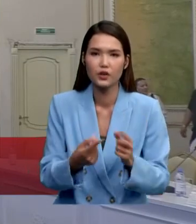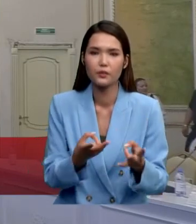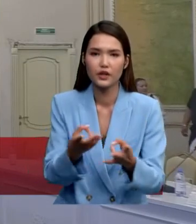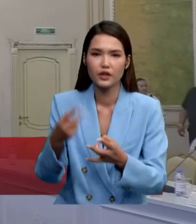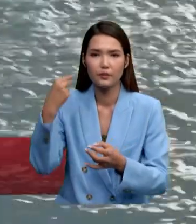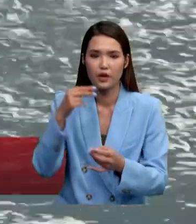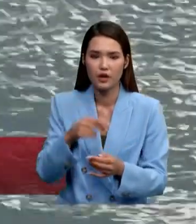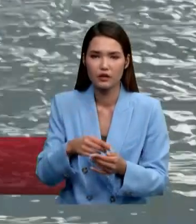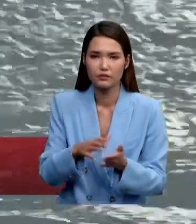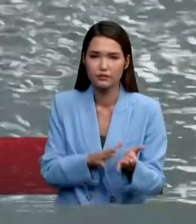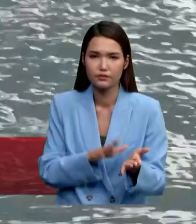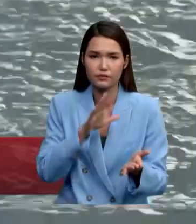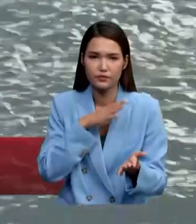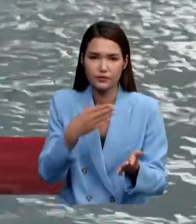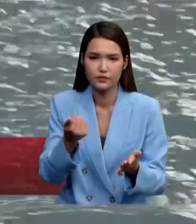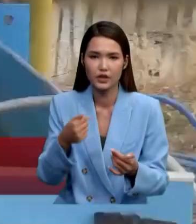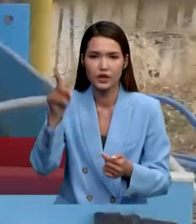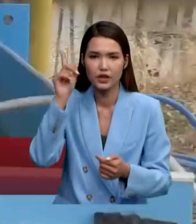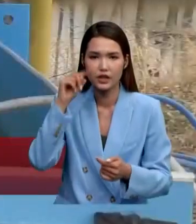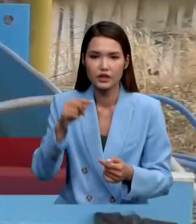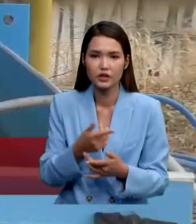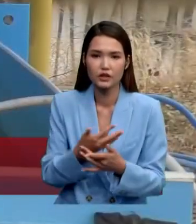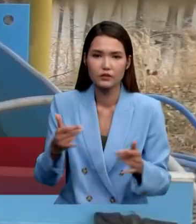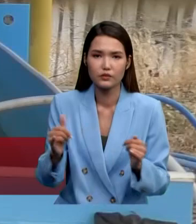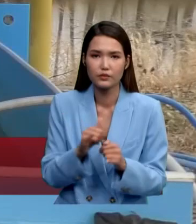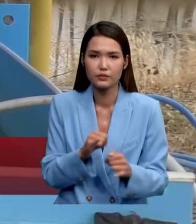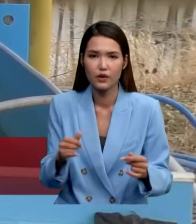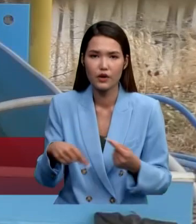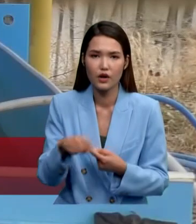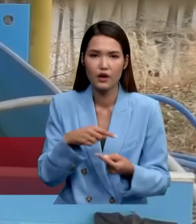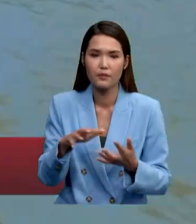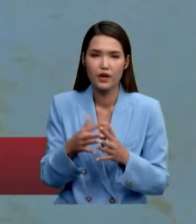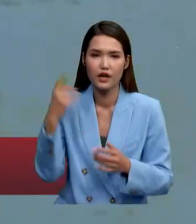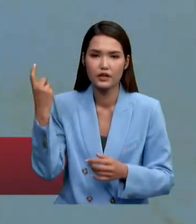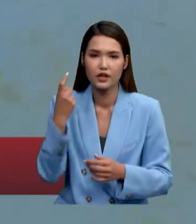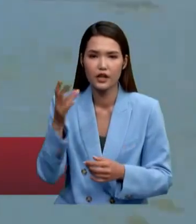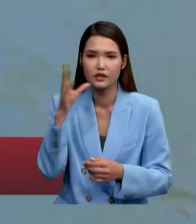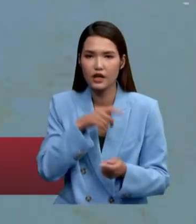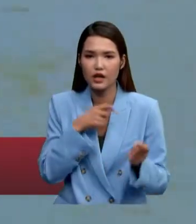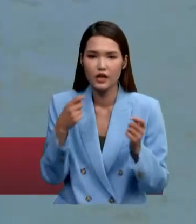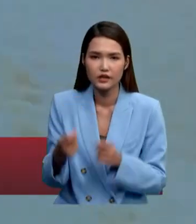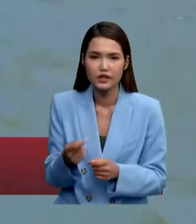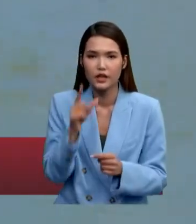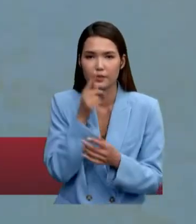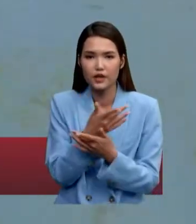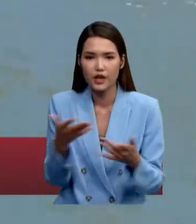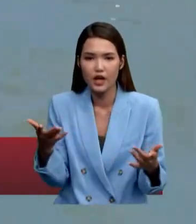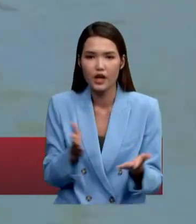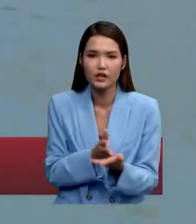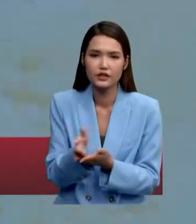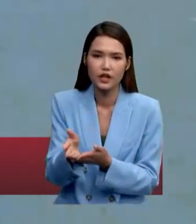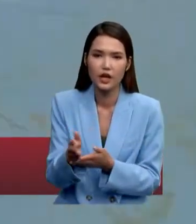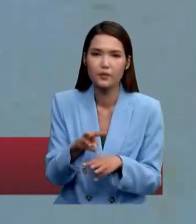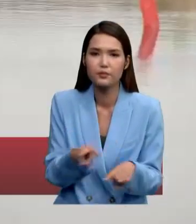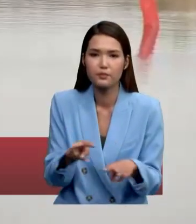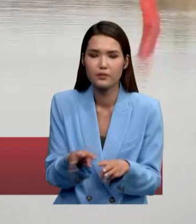компетентными органами. Приказ о том, чтобы фермеры, занимающиеся рыбным хозяйством, могли отстреливать водоплавающих птиц, сейчас направлен в